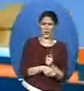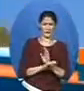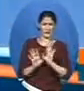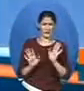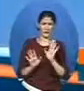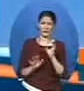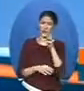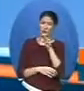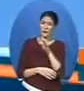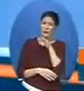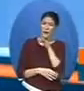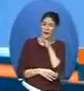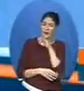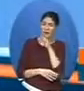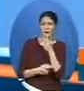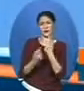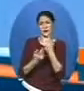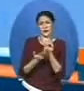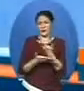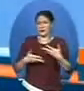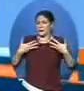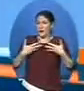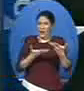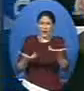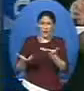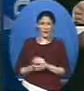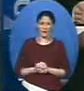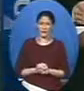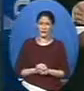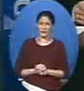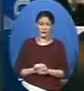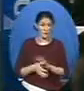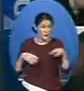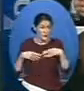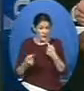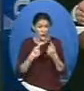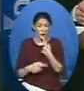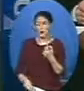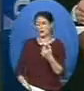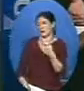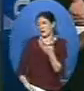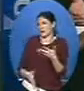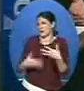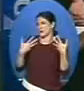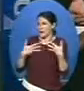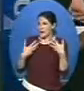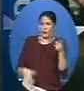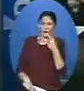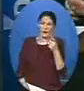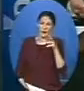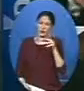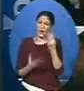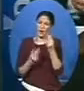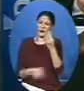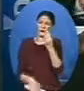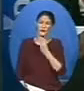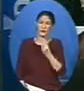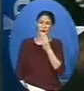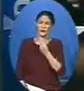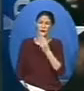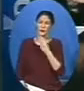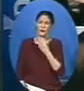בואו נדבר על זה. אז חבר הכנסת יוגב, אתה מוכן לדיאלוג? אגב, יש הרבה מאוד יהודים לאומיים שדווקא צליל המואזין מחזק אותם במובן